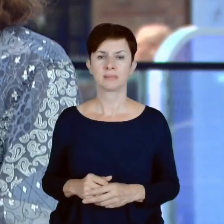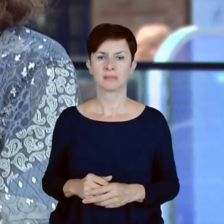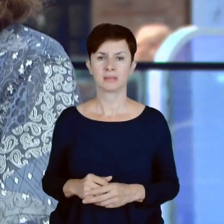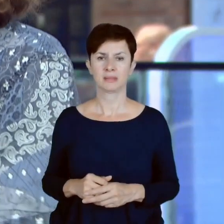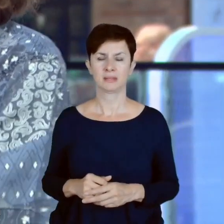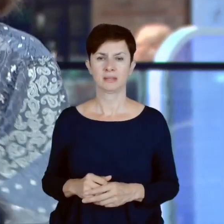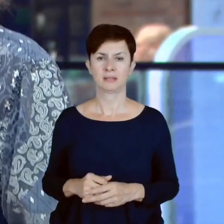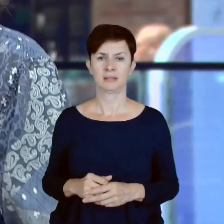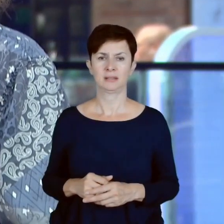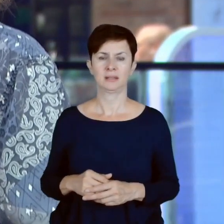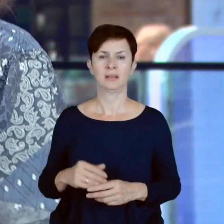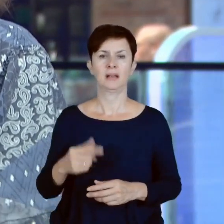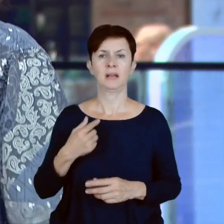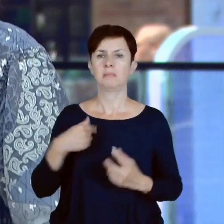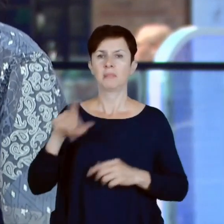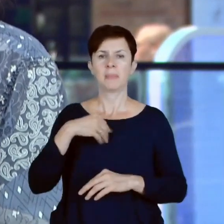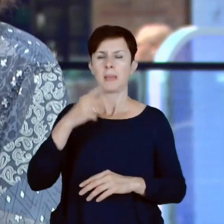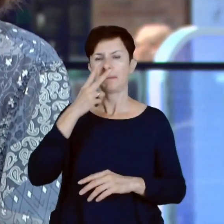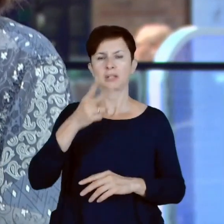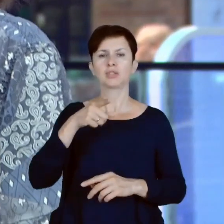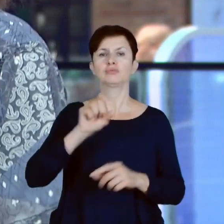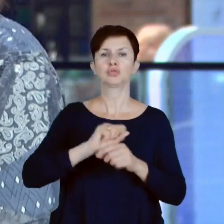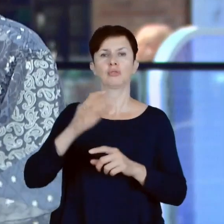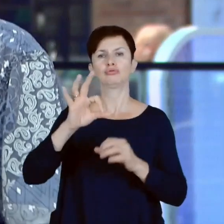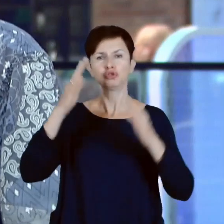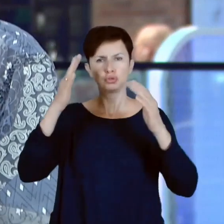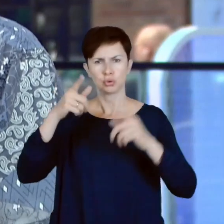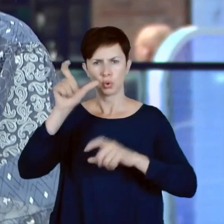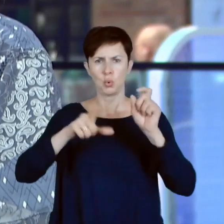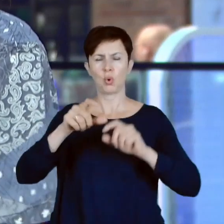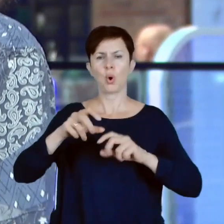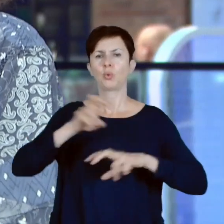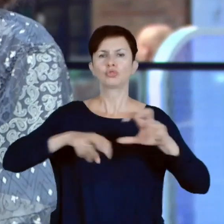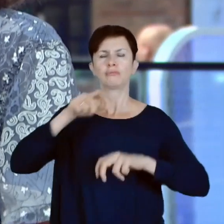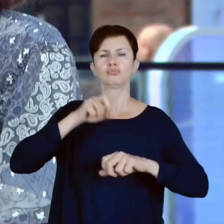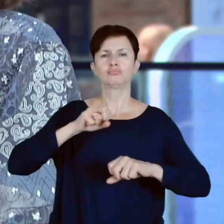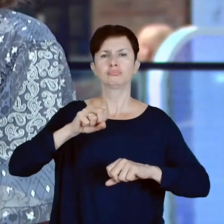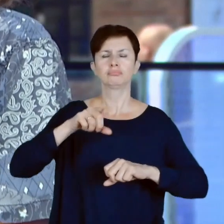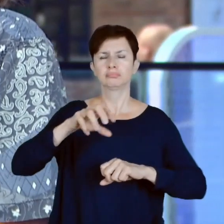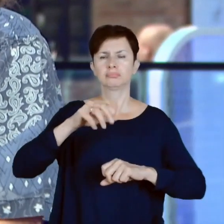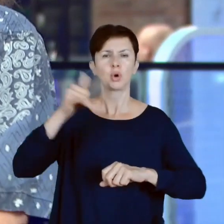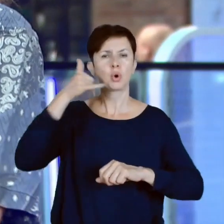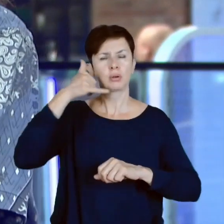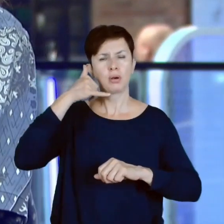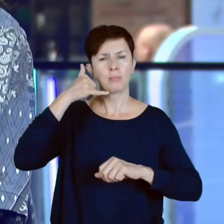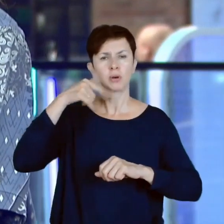na młode osoby jako świadomych użytkowników i być może tak też jest. Ale to trzeba by było zbadać,